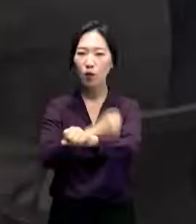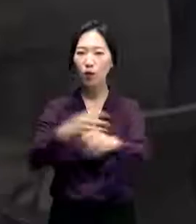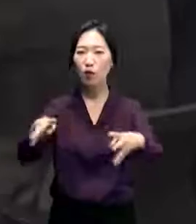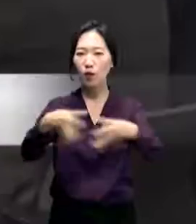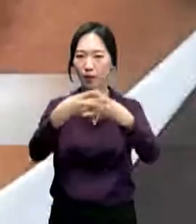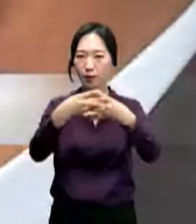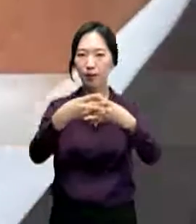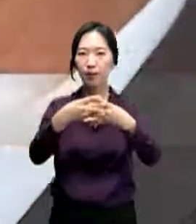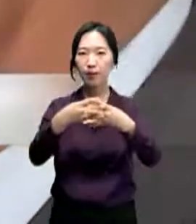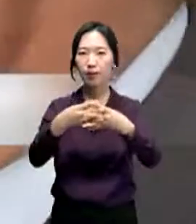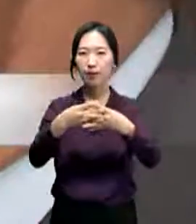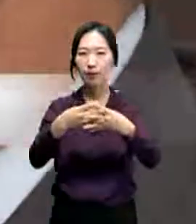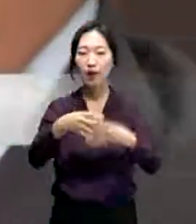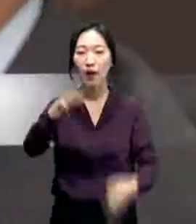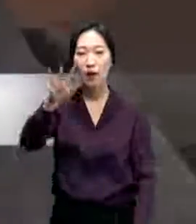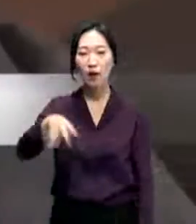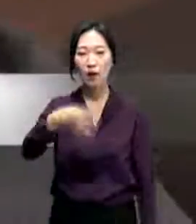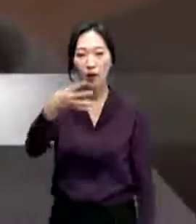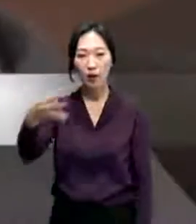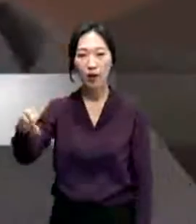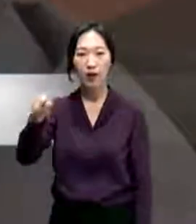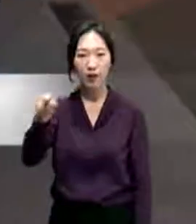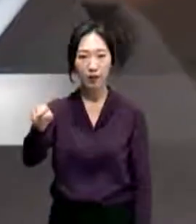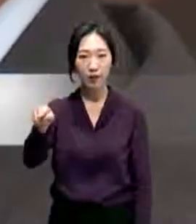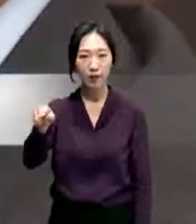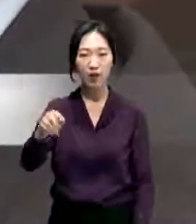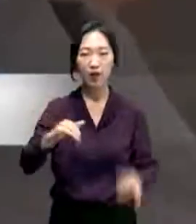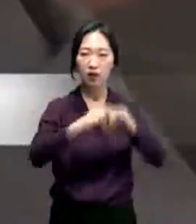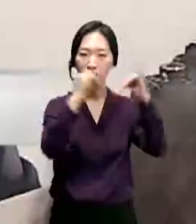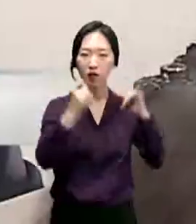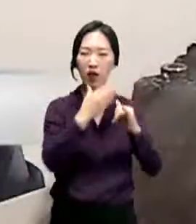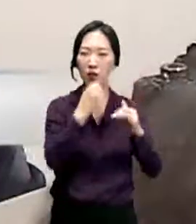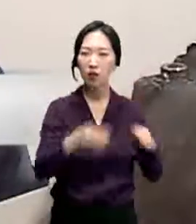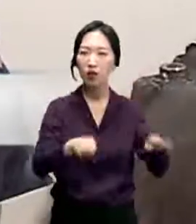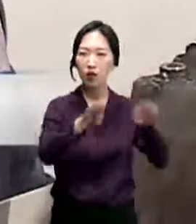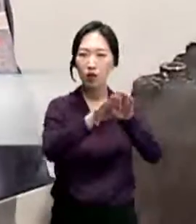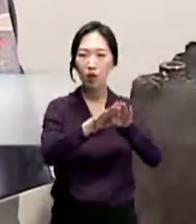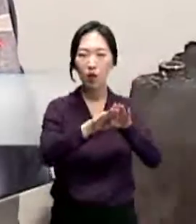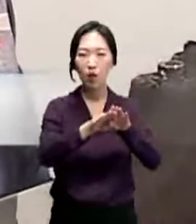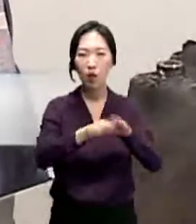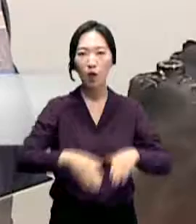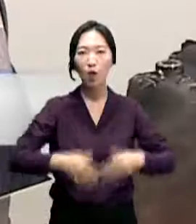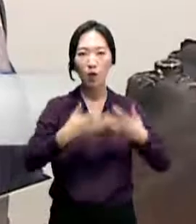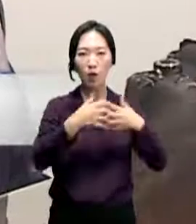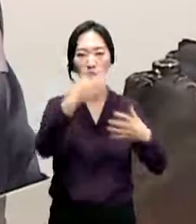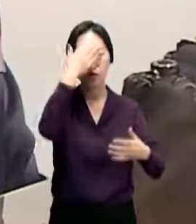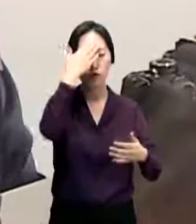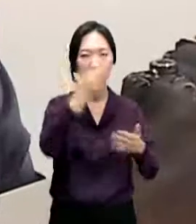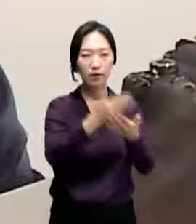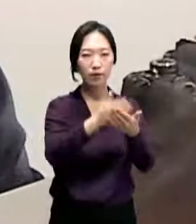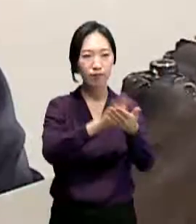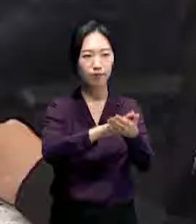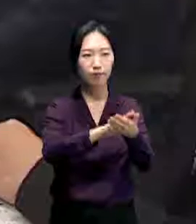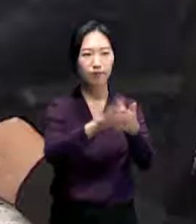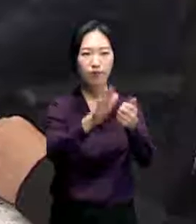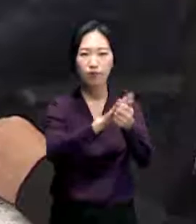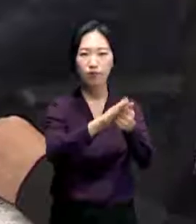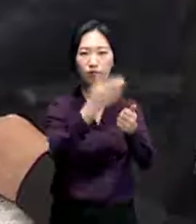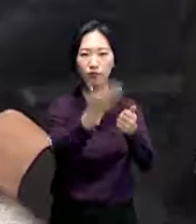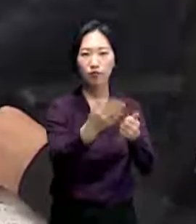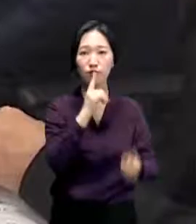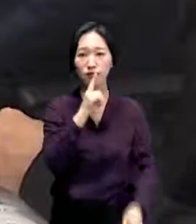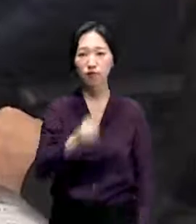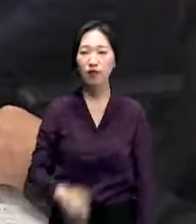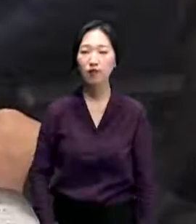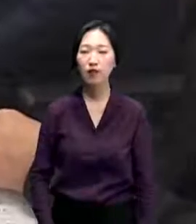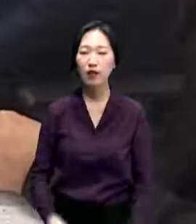롯데알미늄 언 이번 협약을 통해 사회복지시설에 보일러를 우상으로 점검하기로 했습니다 해당 기업이 미